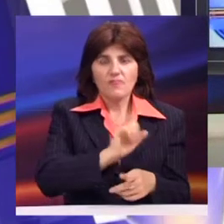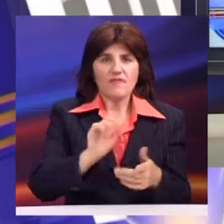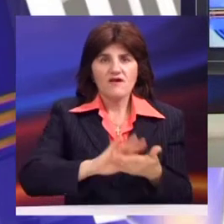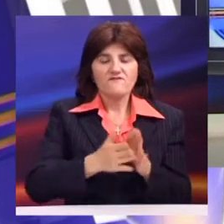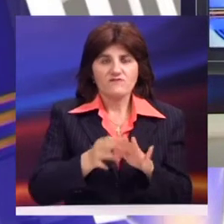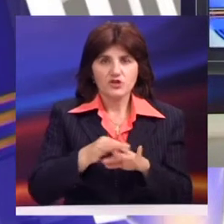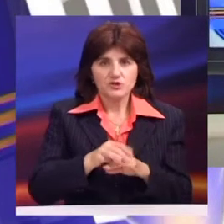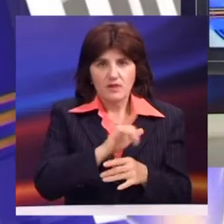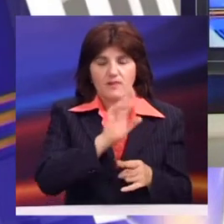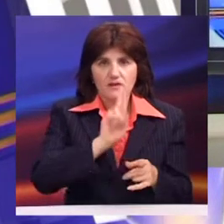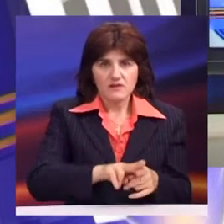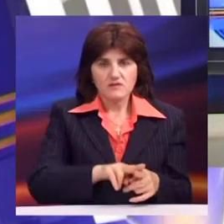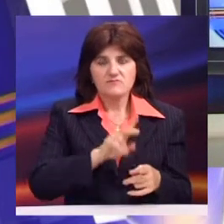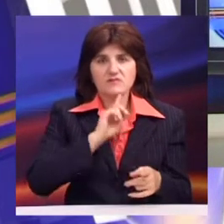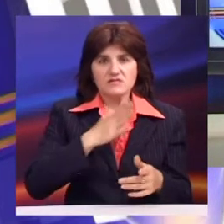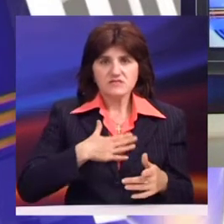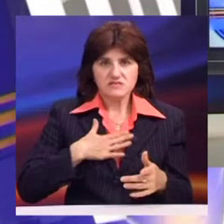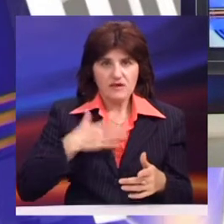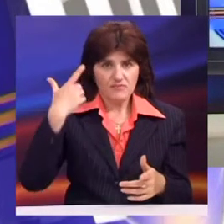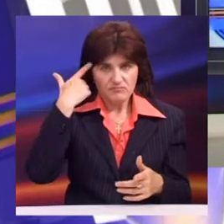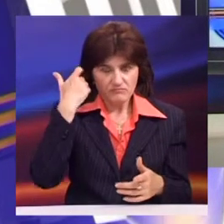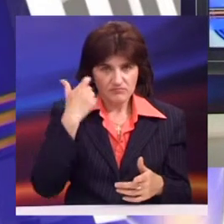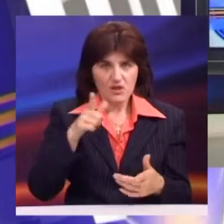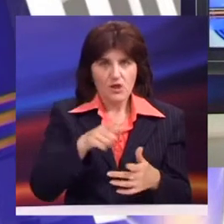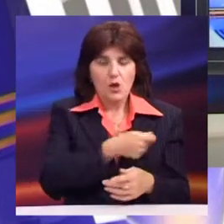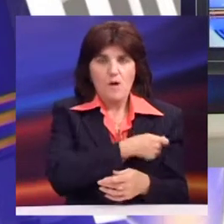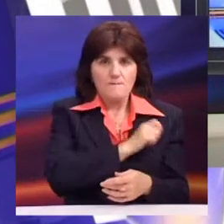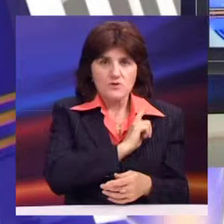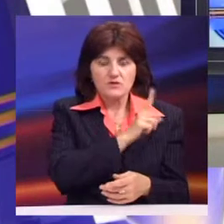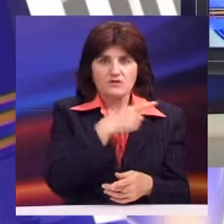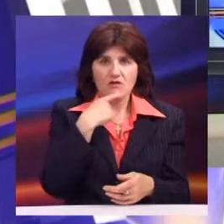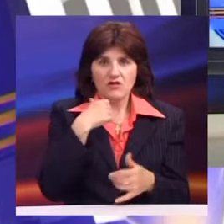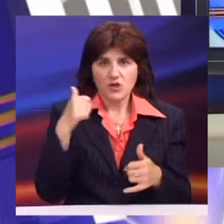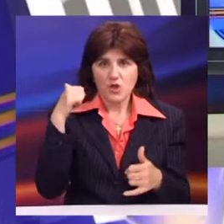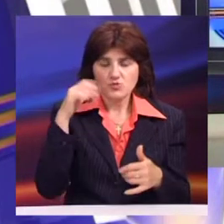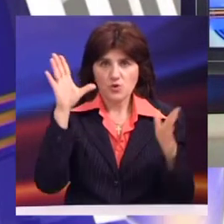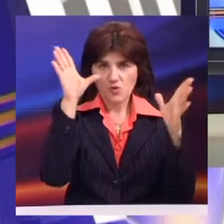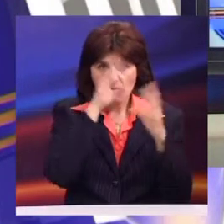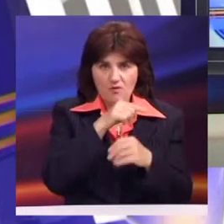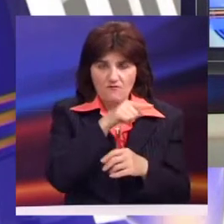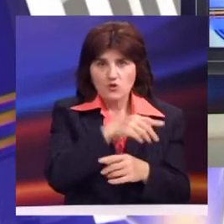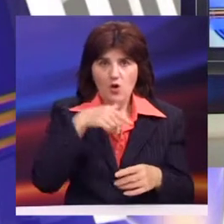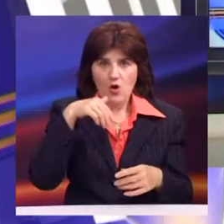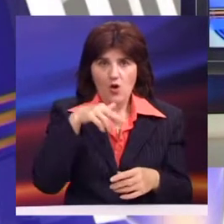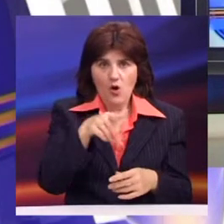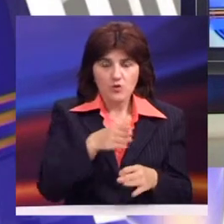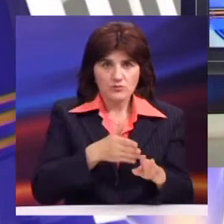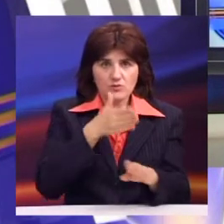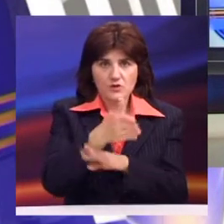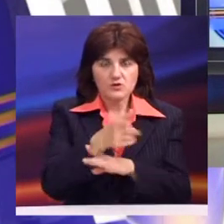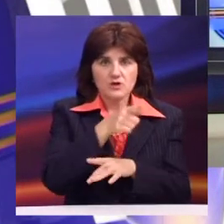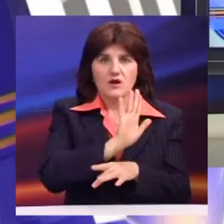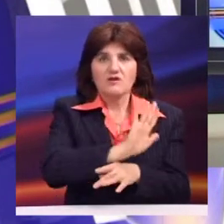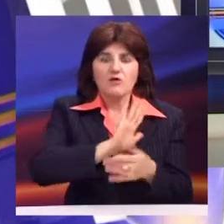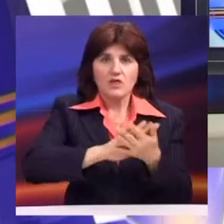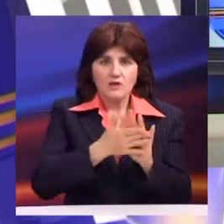Š., a onda sebi presudio. U saopštenju policije se navodi da je ZG sinoć u večernjim časovima otišao do svoje